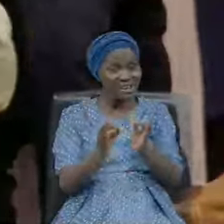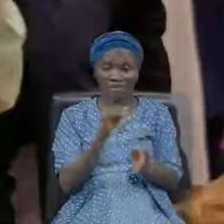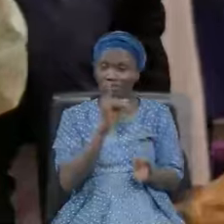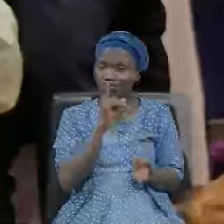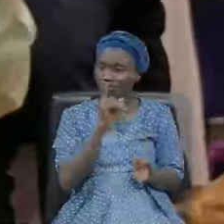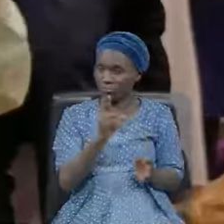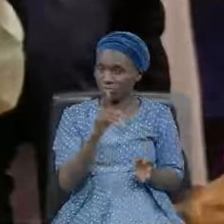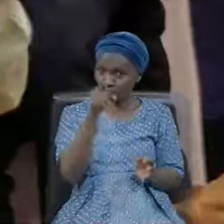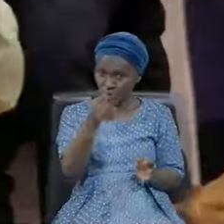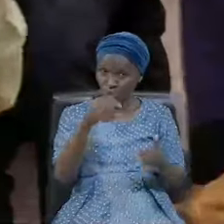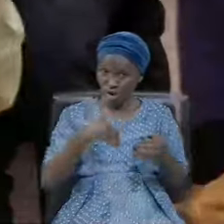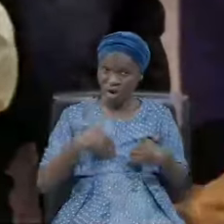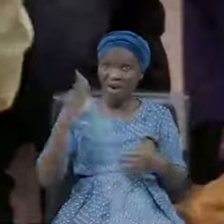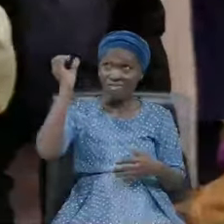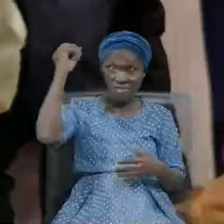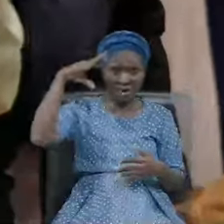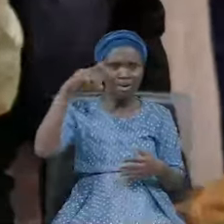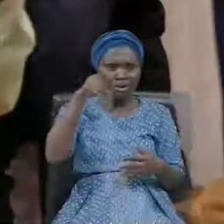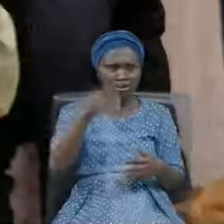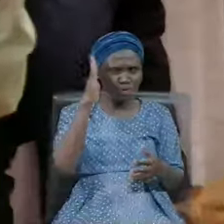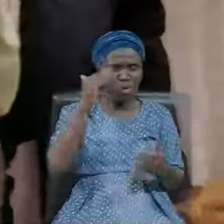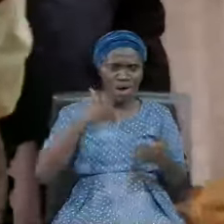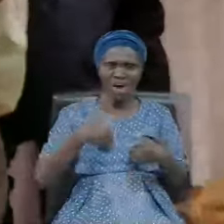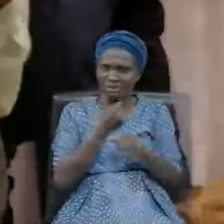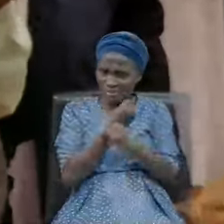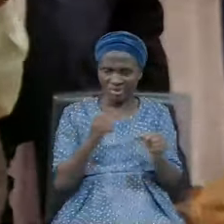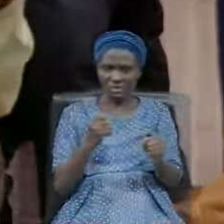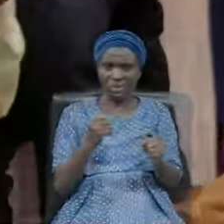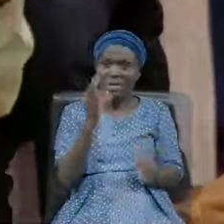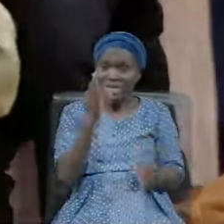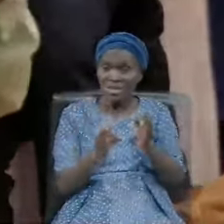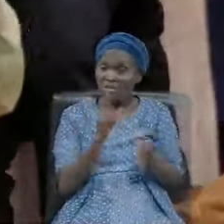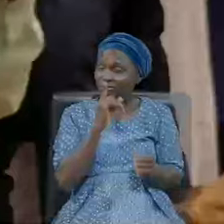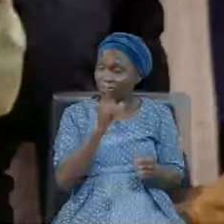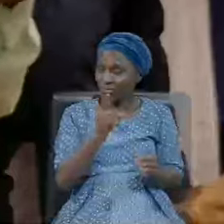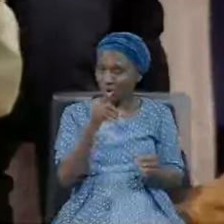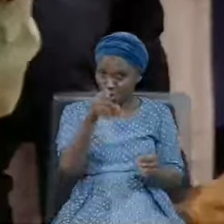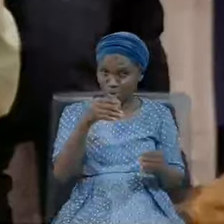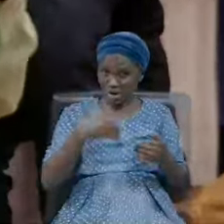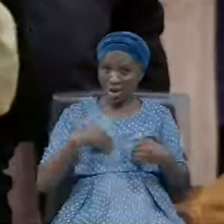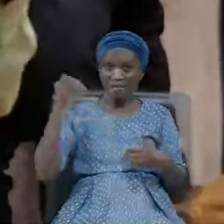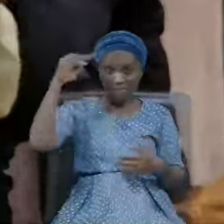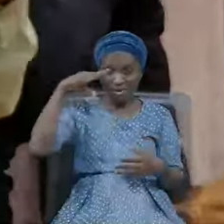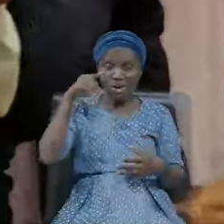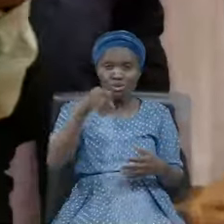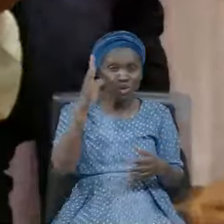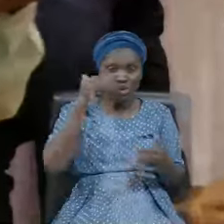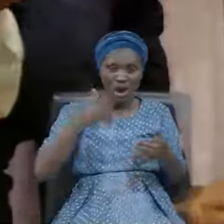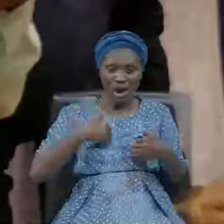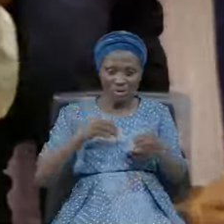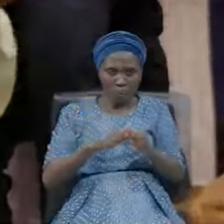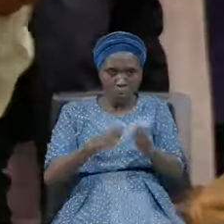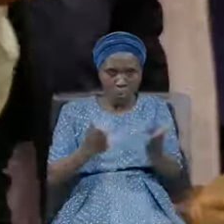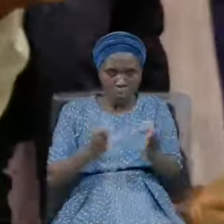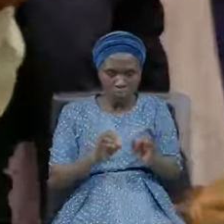il y aura le salut là-bas. Si réellement vous avez la grâce, Il y aura la